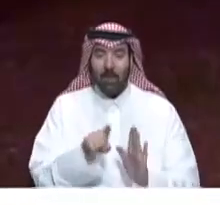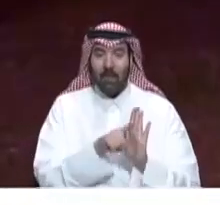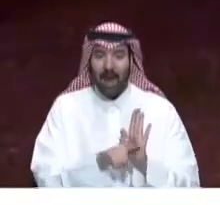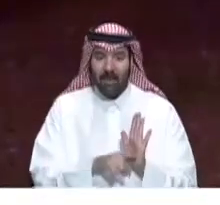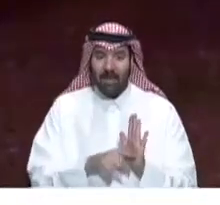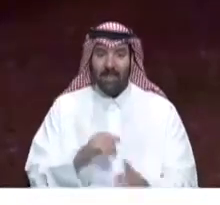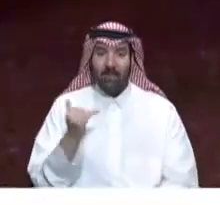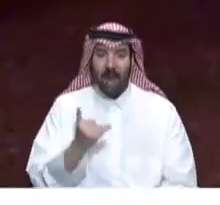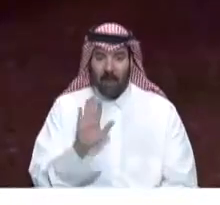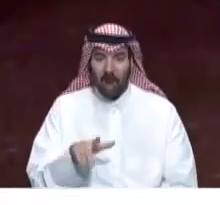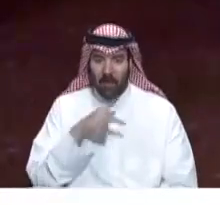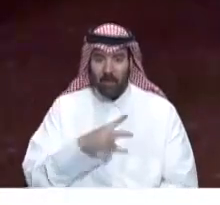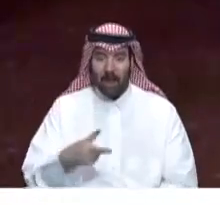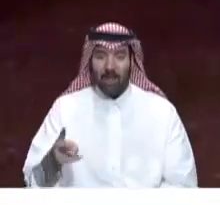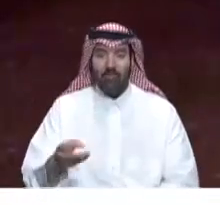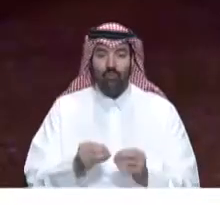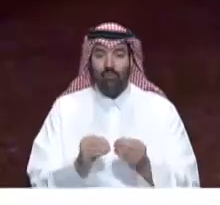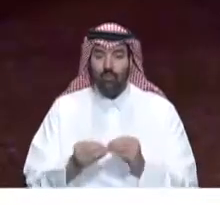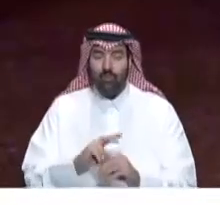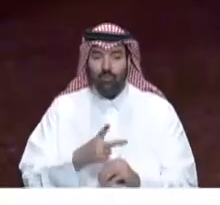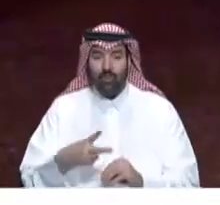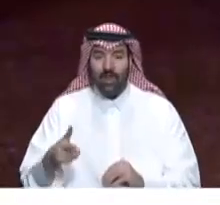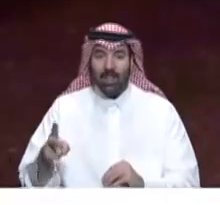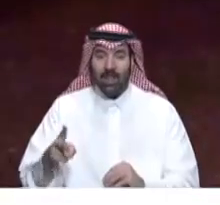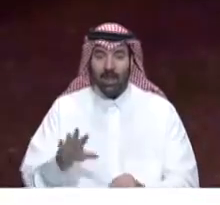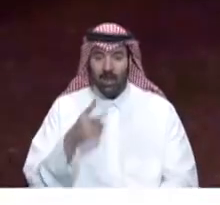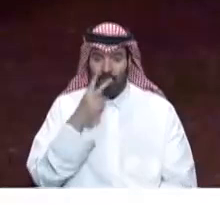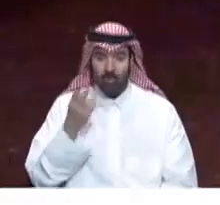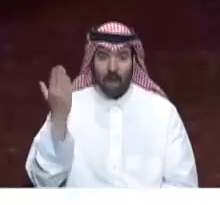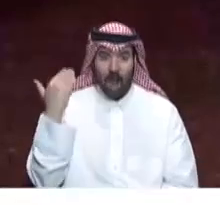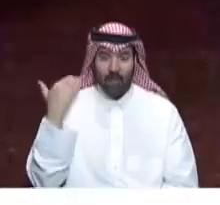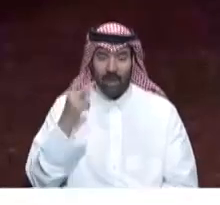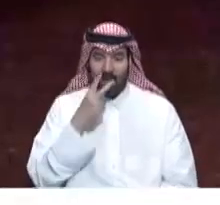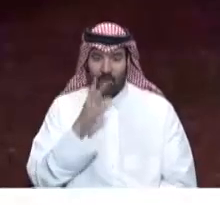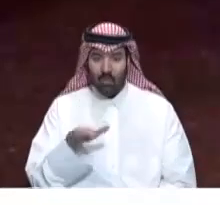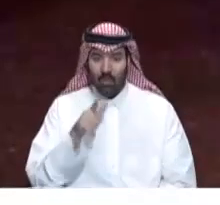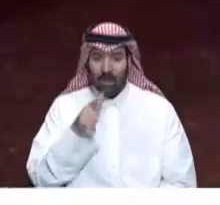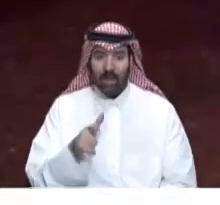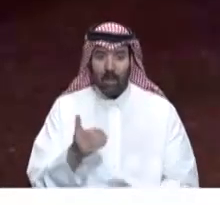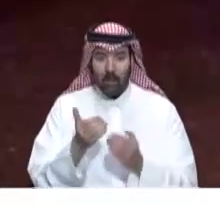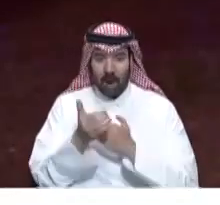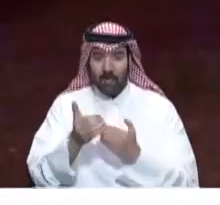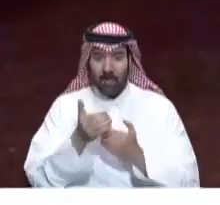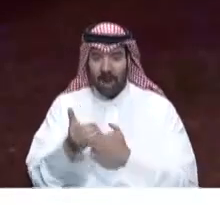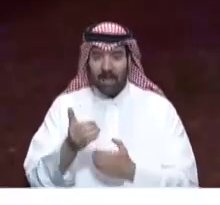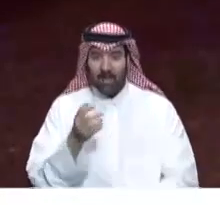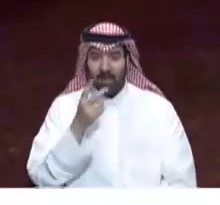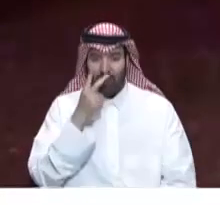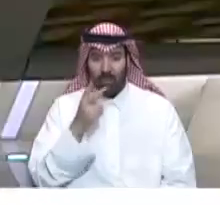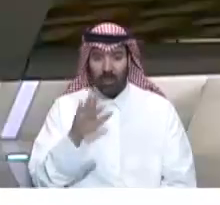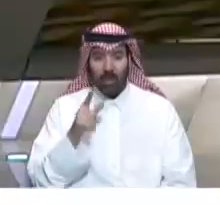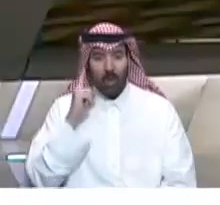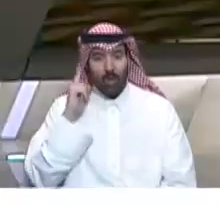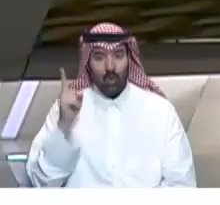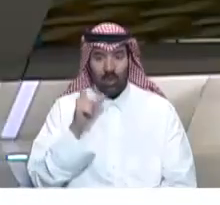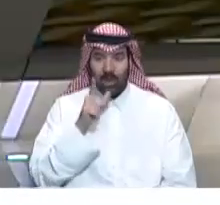الفعاليات التي يعني تشهد تنوع وعروض مثل ما ترى من خلفي، يعني لافي أبعدت قليلا لأجل أن